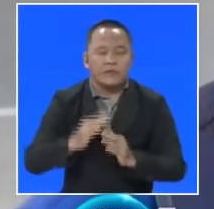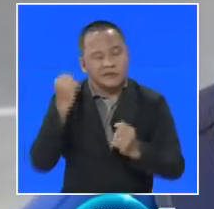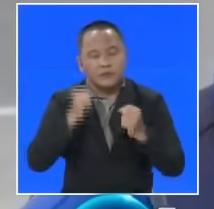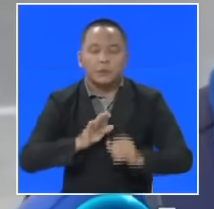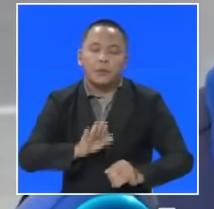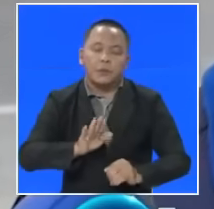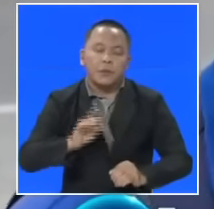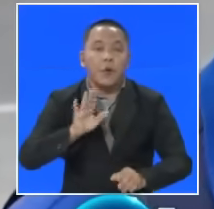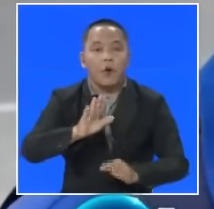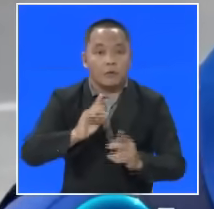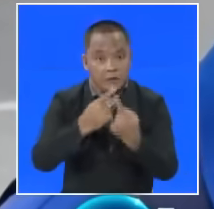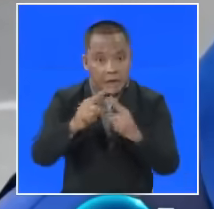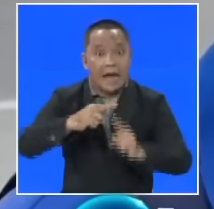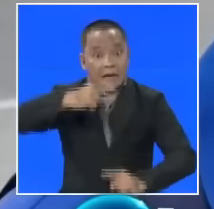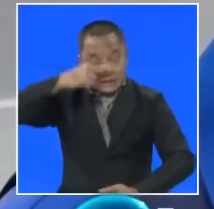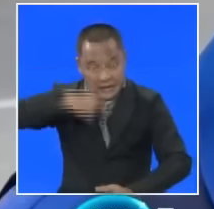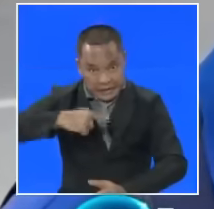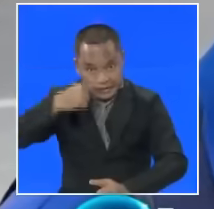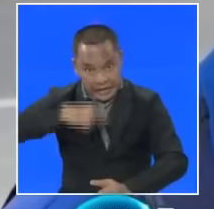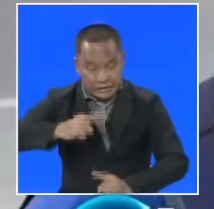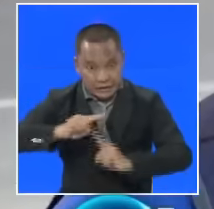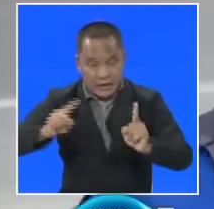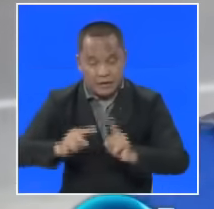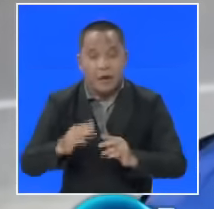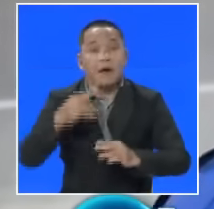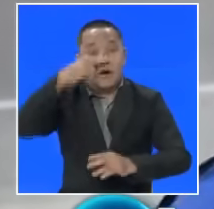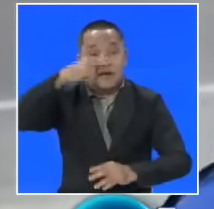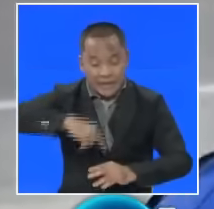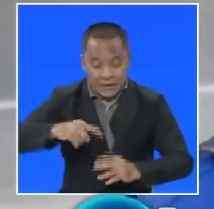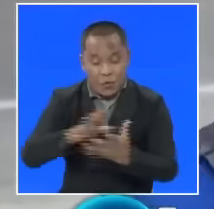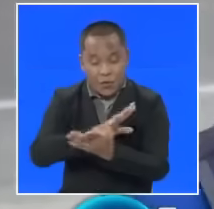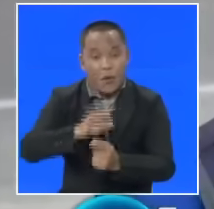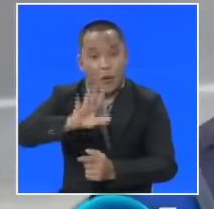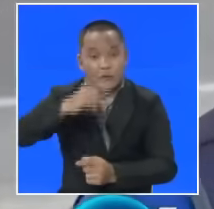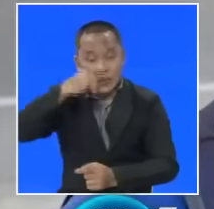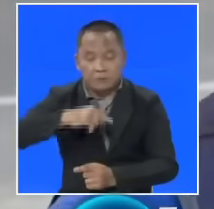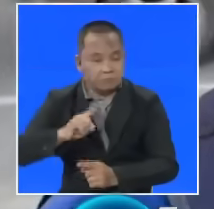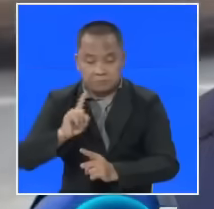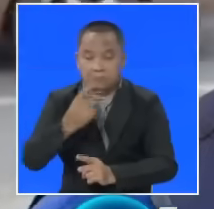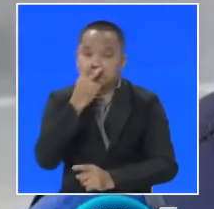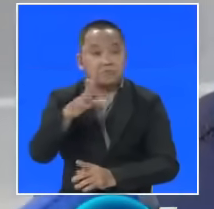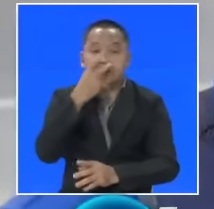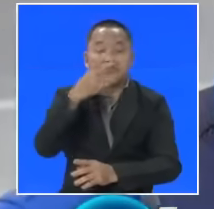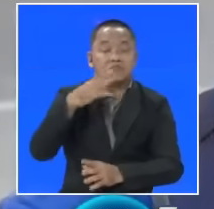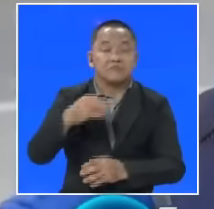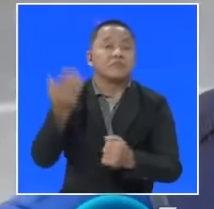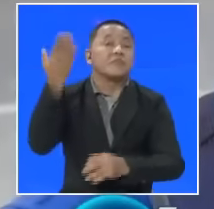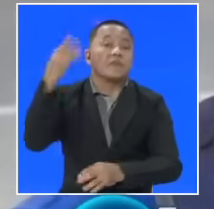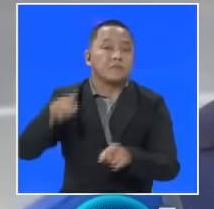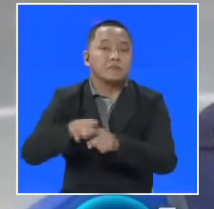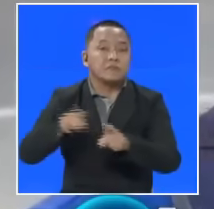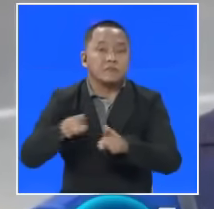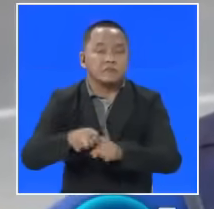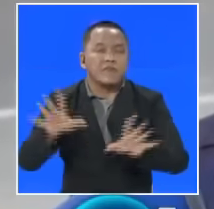เร็วมันแตกต่างกับประเทศไทยค่ะคือประเทศไทยเนี่ยมันไม่ค่อยเห็นหรอกทางม้าลายอย่างก่อนหน้านี้ก็มีก